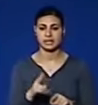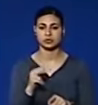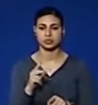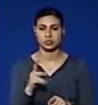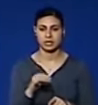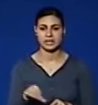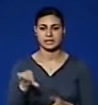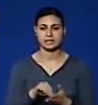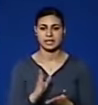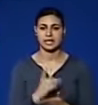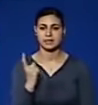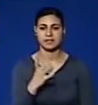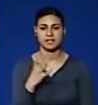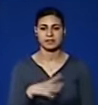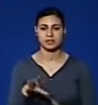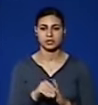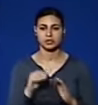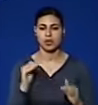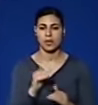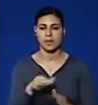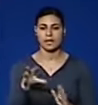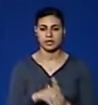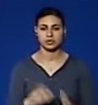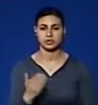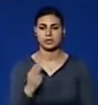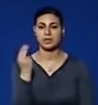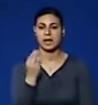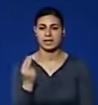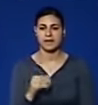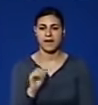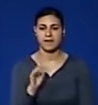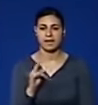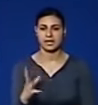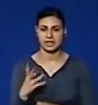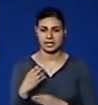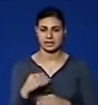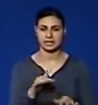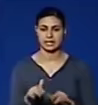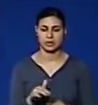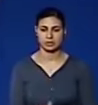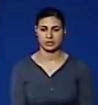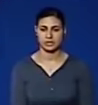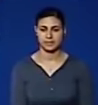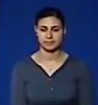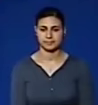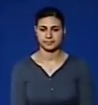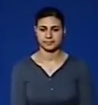წულაძის დებიუტია თბილისის ოპერაში, რომელიც რეჟისორმა მხატვარ ირაკლი ავალიანთან ერთად განახორციელა.